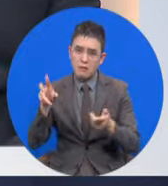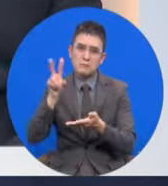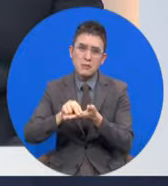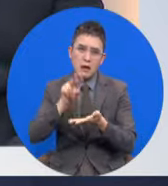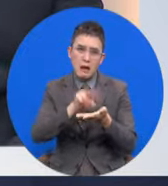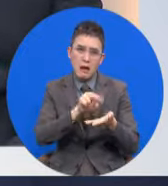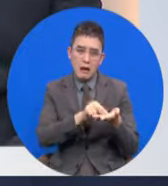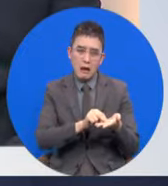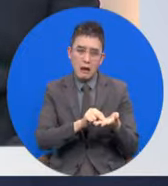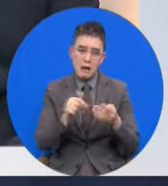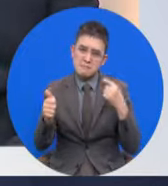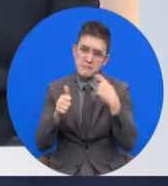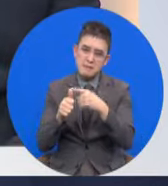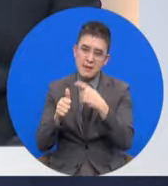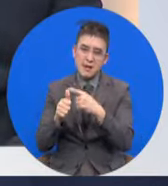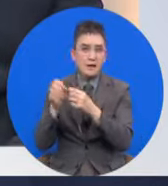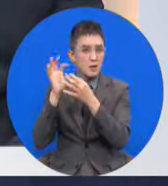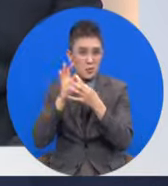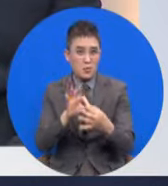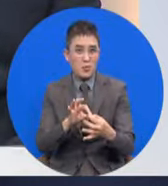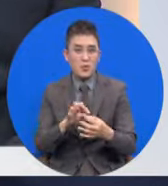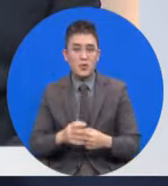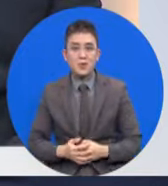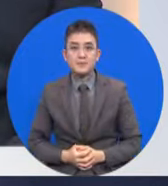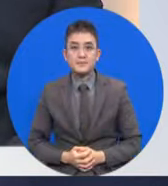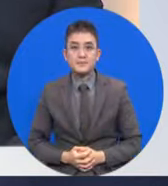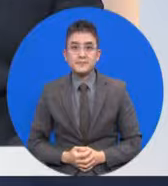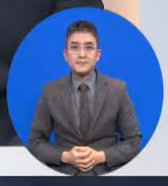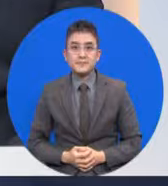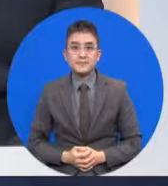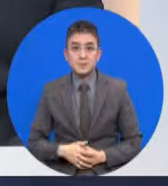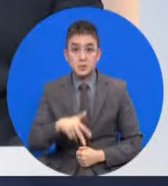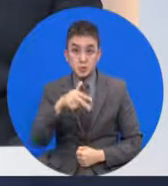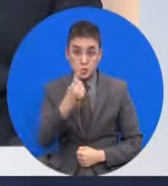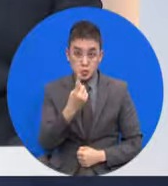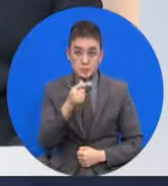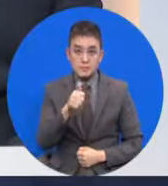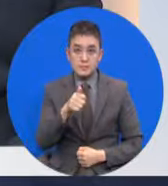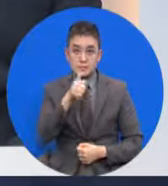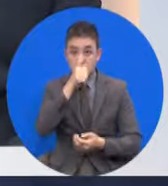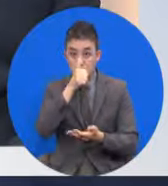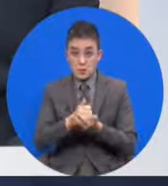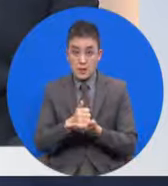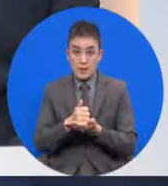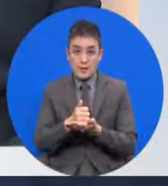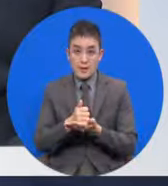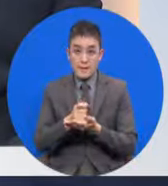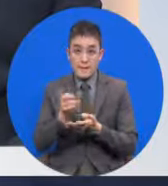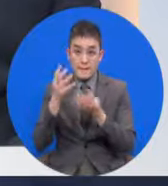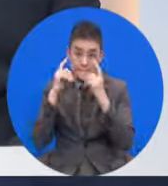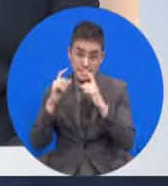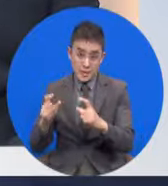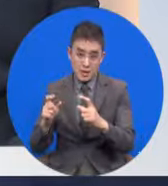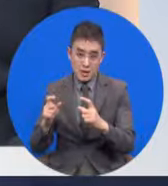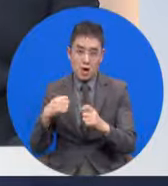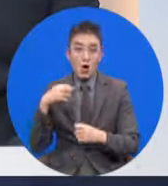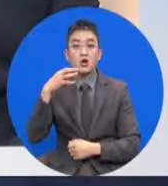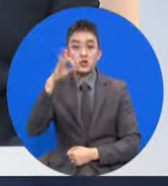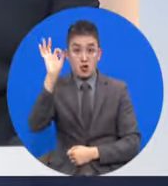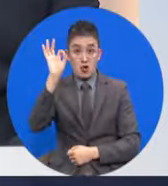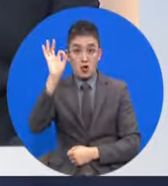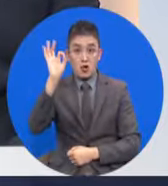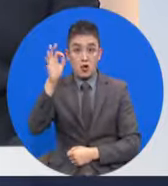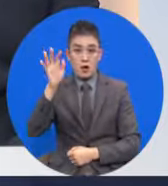아니냐라는 비판이 깔려 있는 거고요. 그 부분이 뭐 조국 대표에 대한 유죄를 전제하더라도 인정하더라도